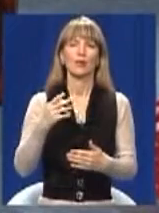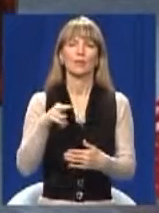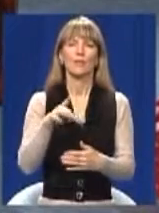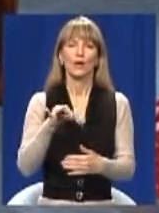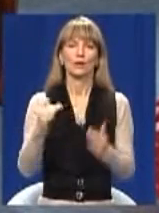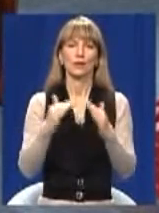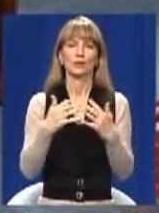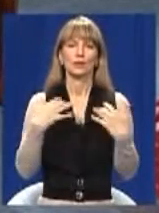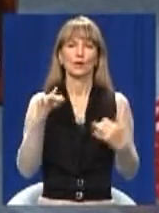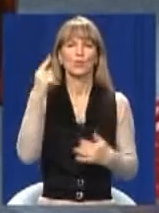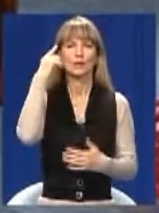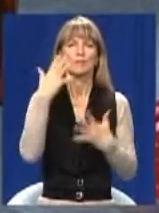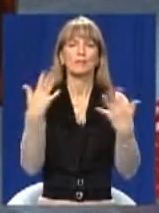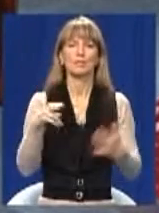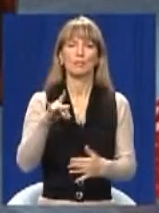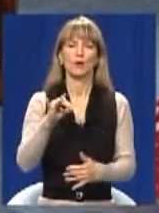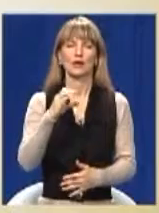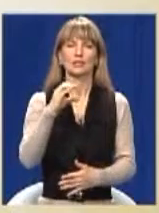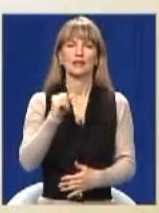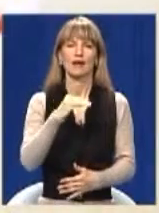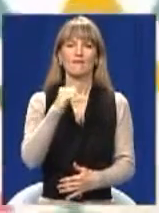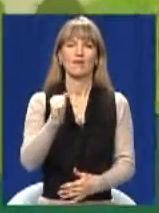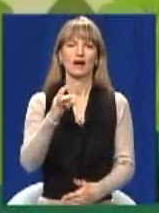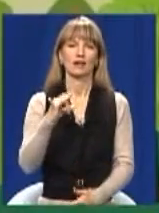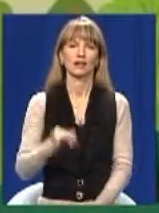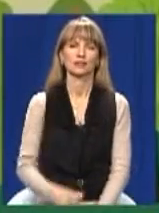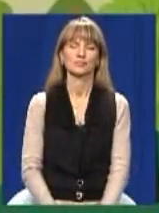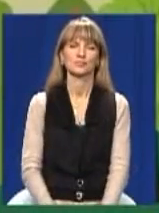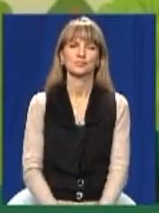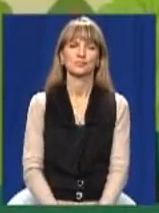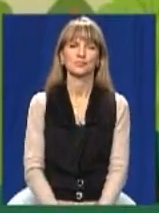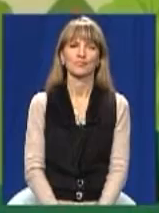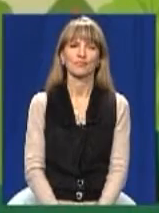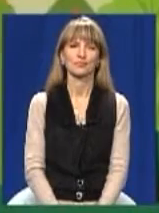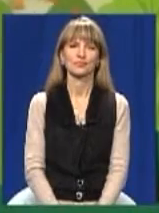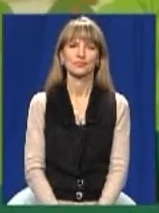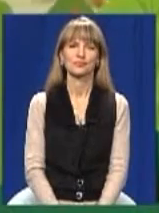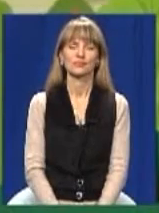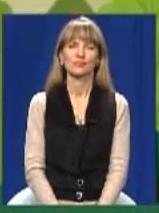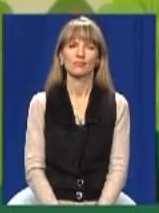дізнатися трішки більше про сафарі.